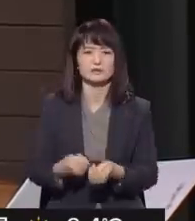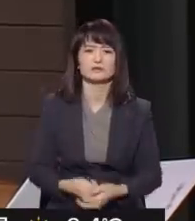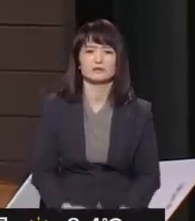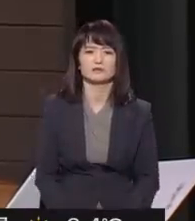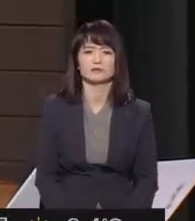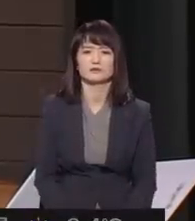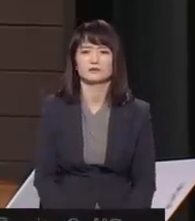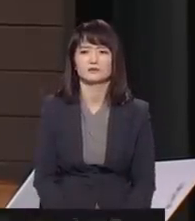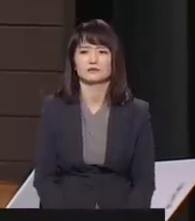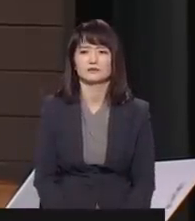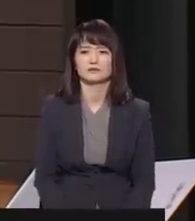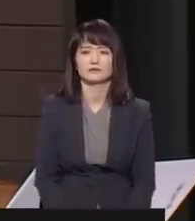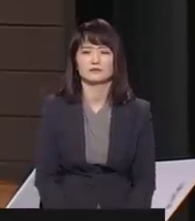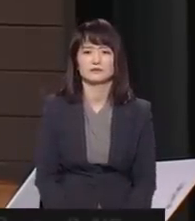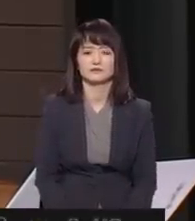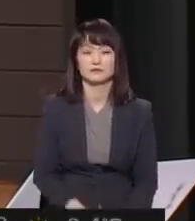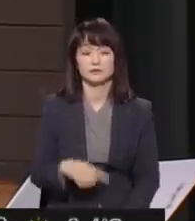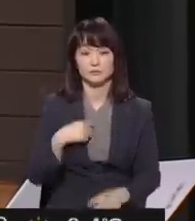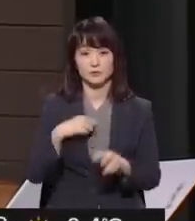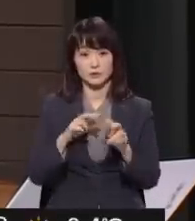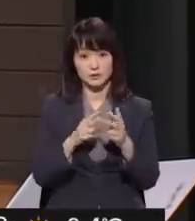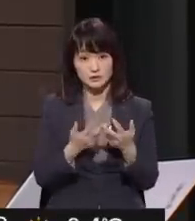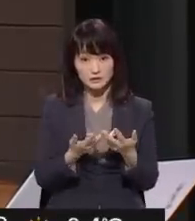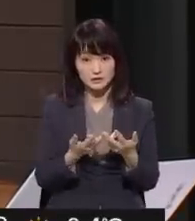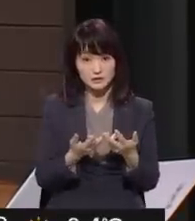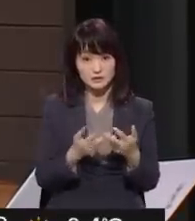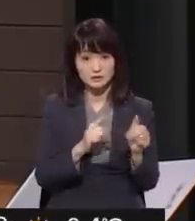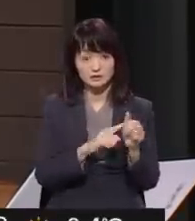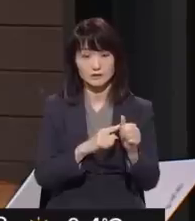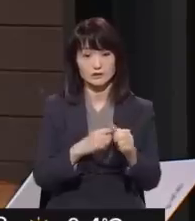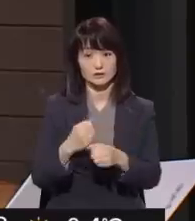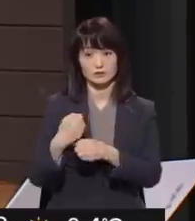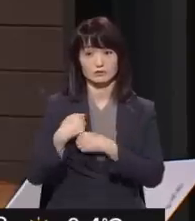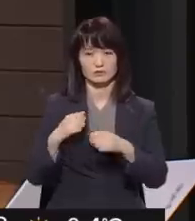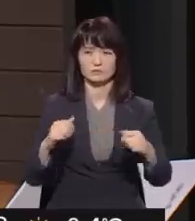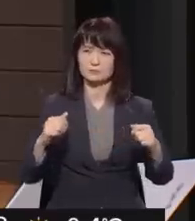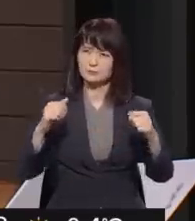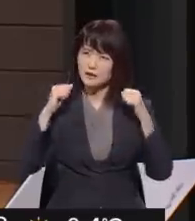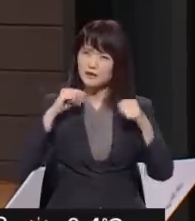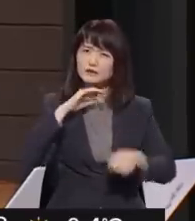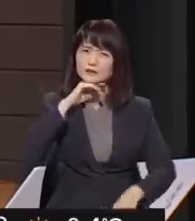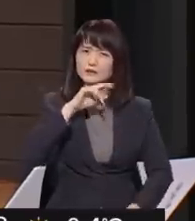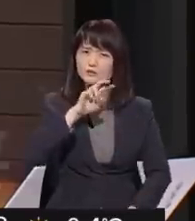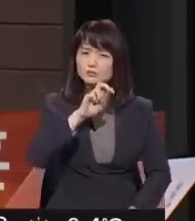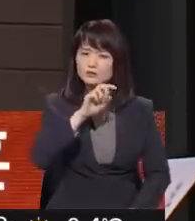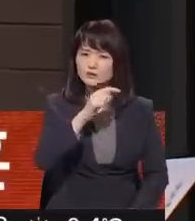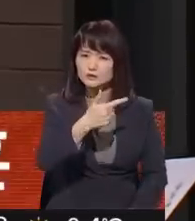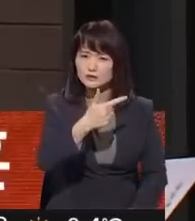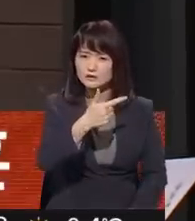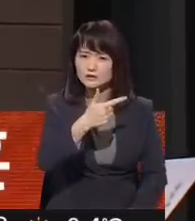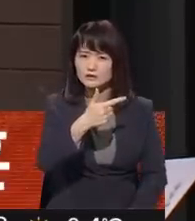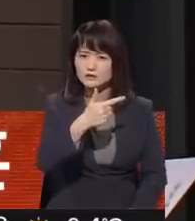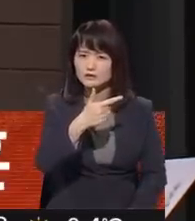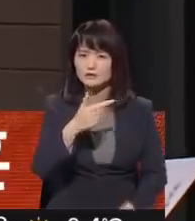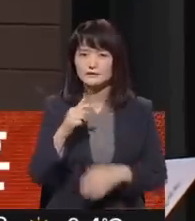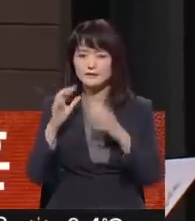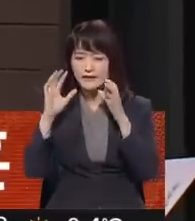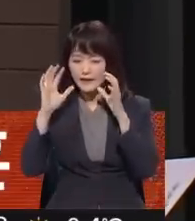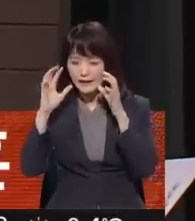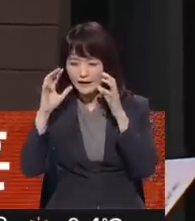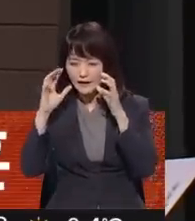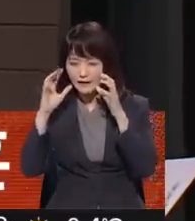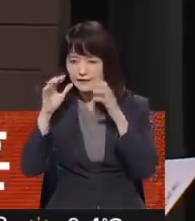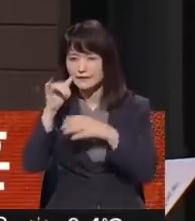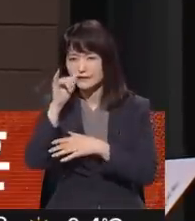각색을 본인이 저녁을 하고 난 직후 그러니까 한 26살 때 쯤에이 아이가 있는